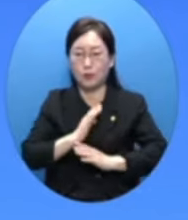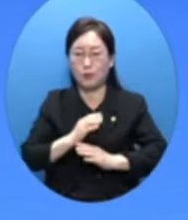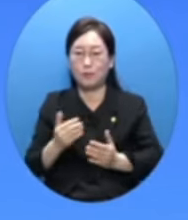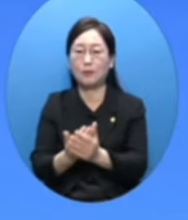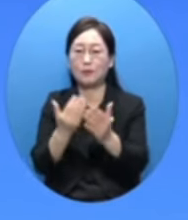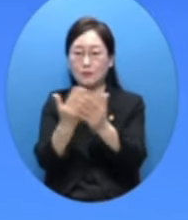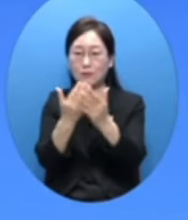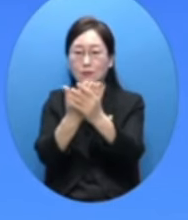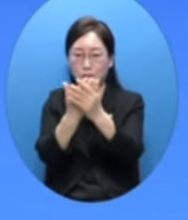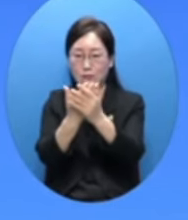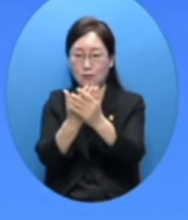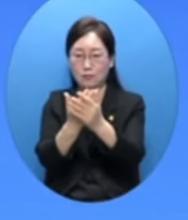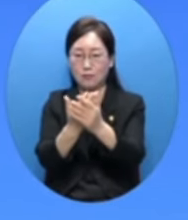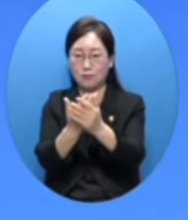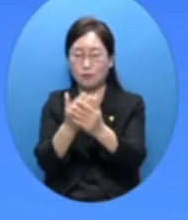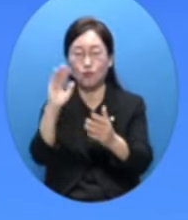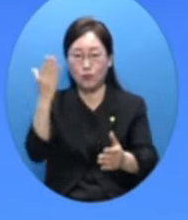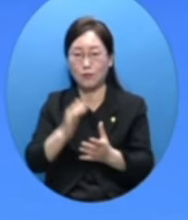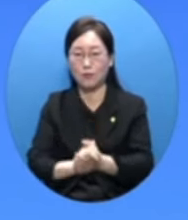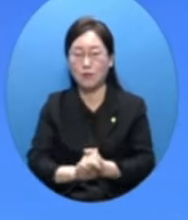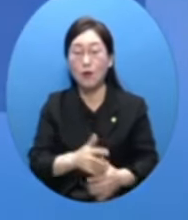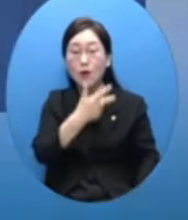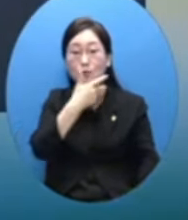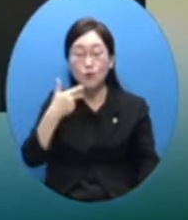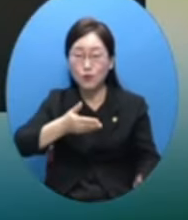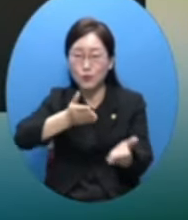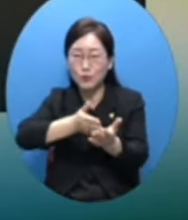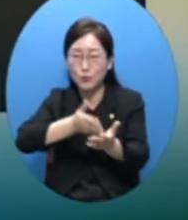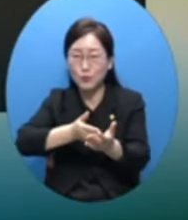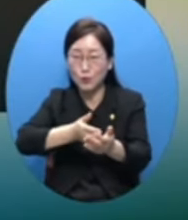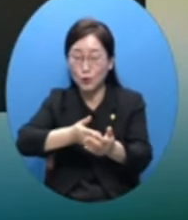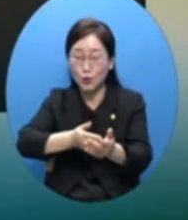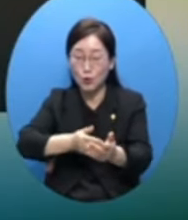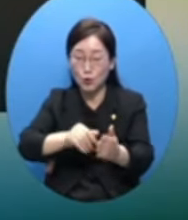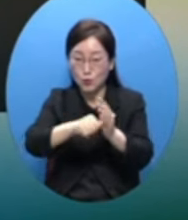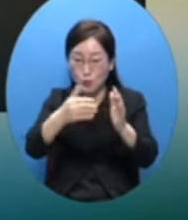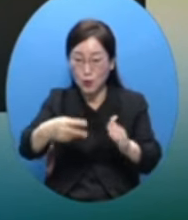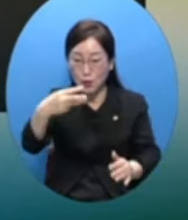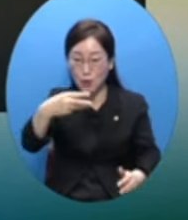발전하게 된 것입니다. 영국의 저명한 역사학자 토이미 박사는